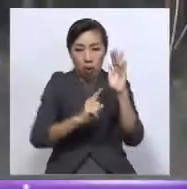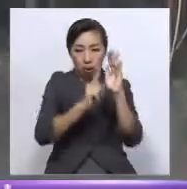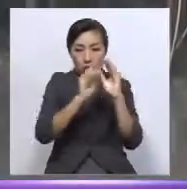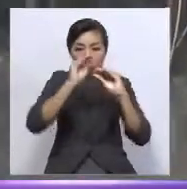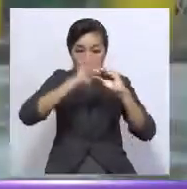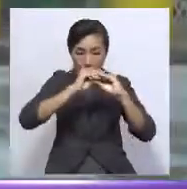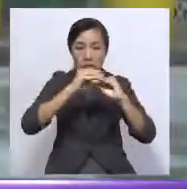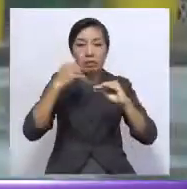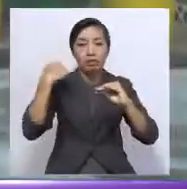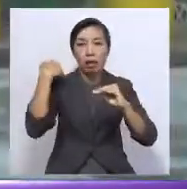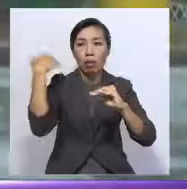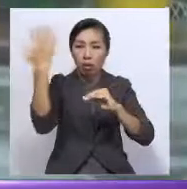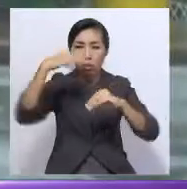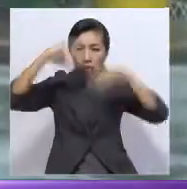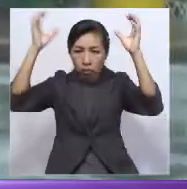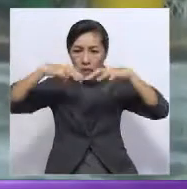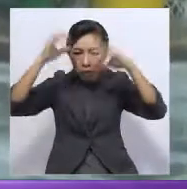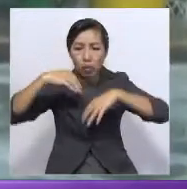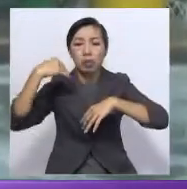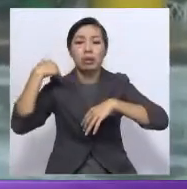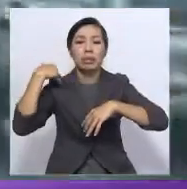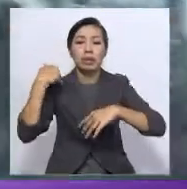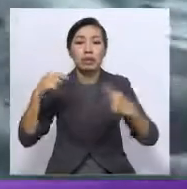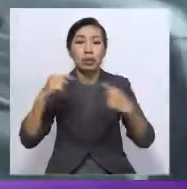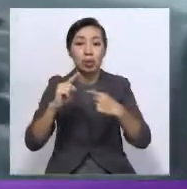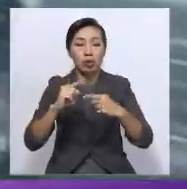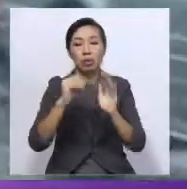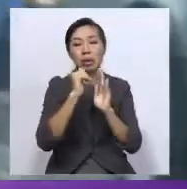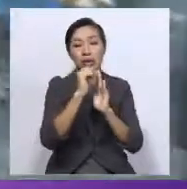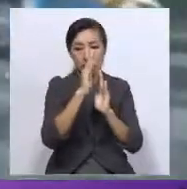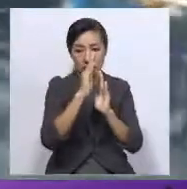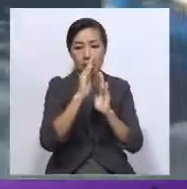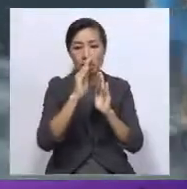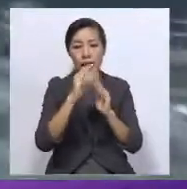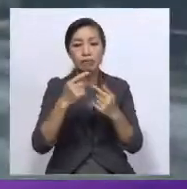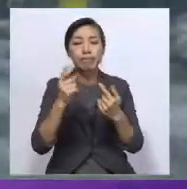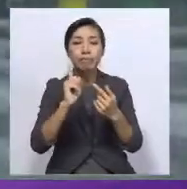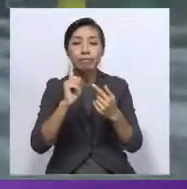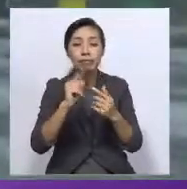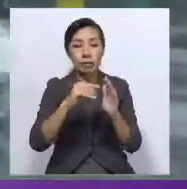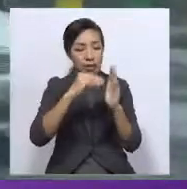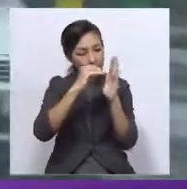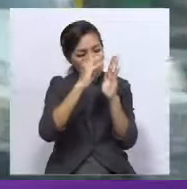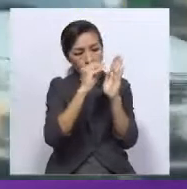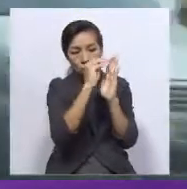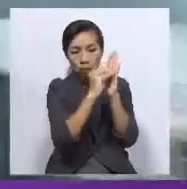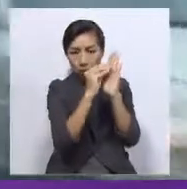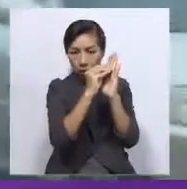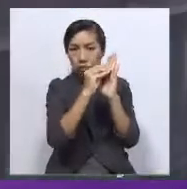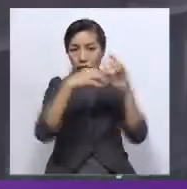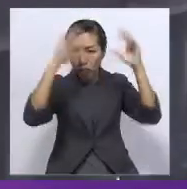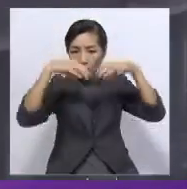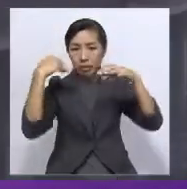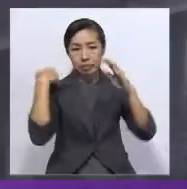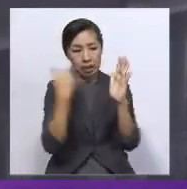ำให้อากาศร้อนกับมีฝนฟ้าคะนองในบางพื้นที่ในบริเวณภาคเหนือทางด้านตอนล่างของภาคนะครับแล้วก็ด้